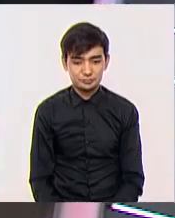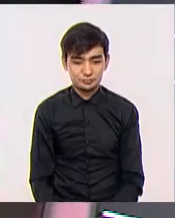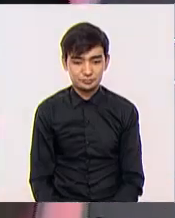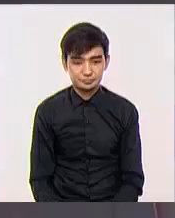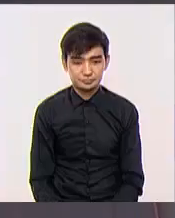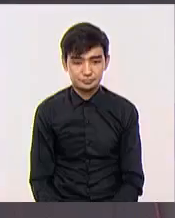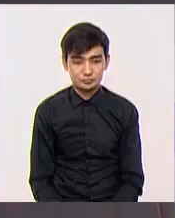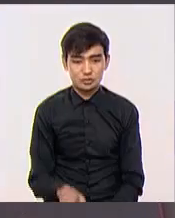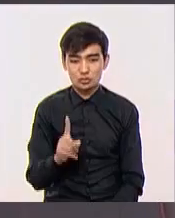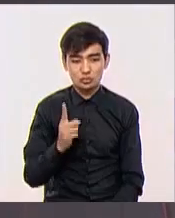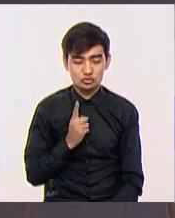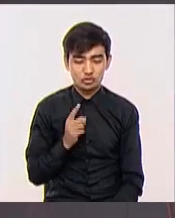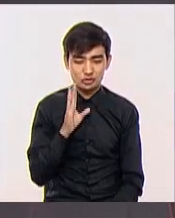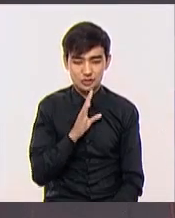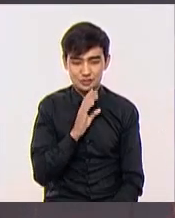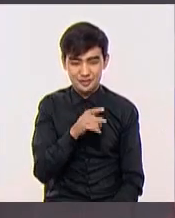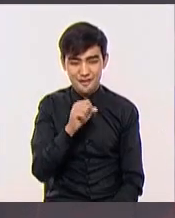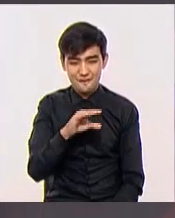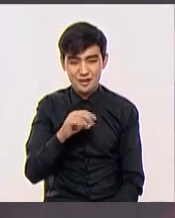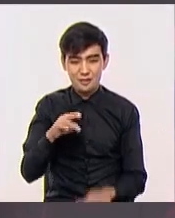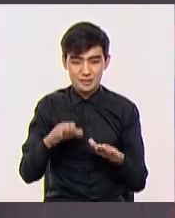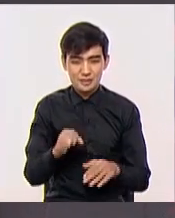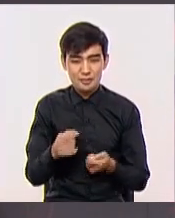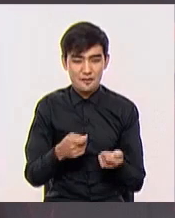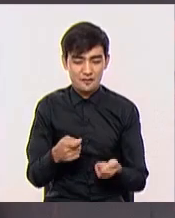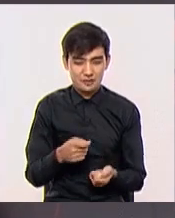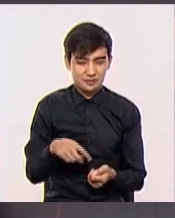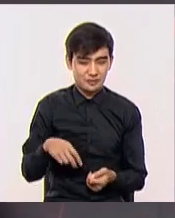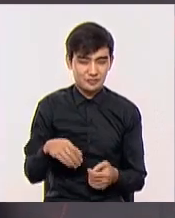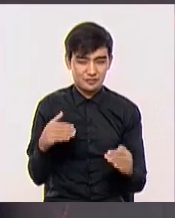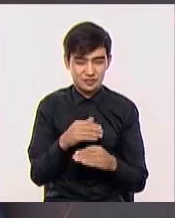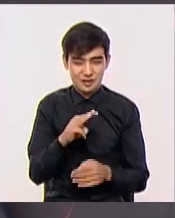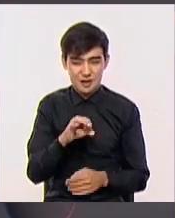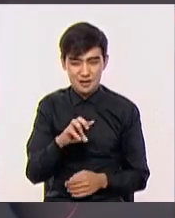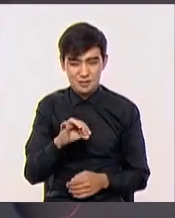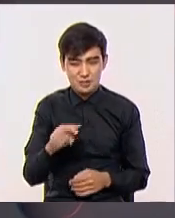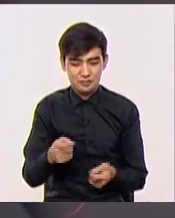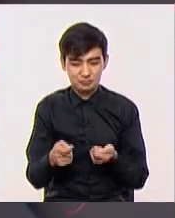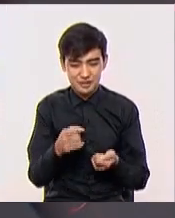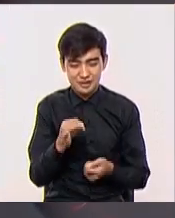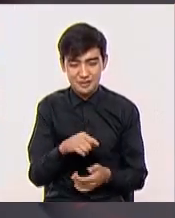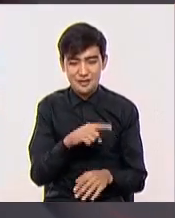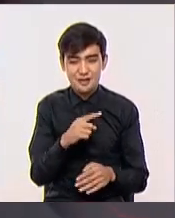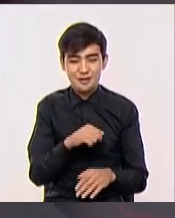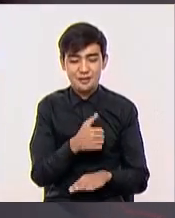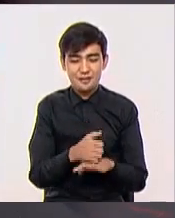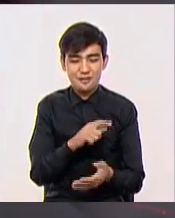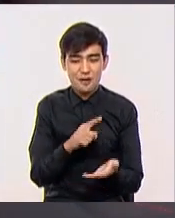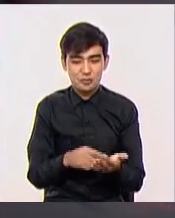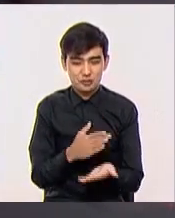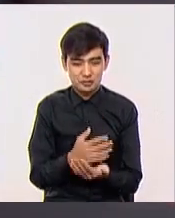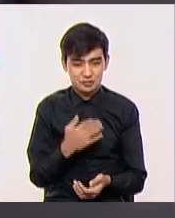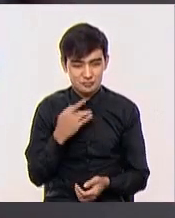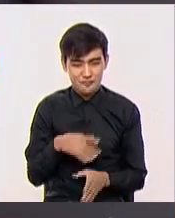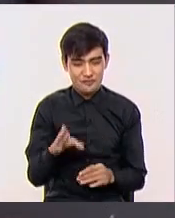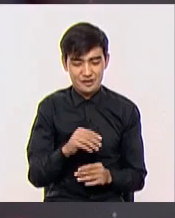что ждет женщин в афганистане при правлении движения талибан это один из главных вопросов которым сейчас задаются